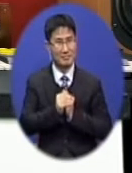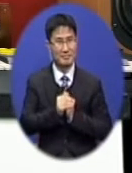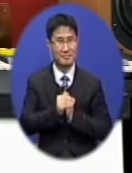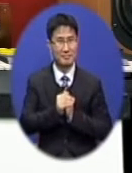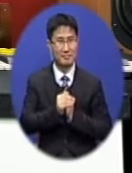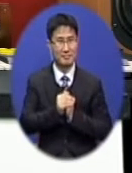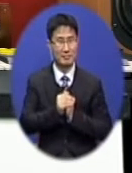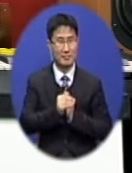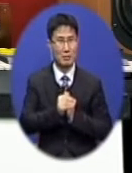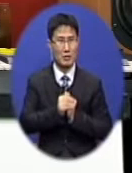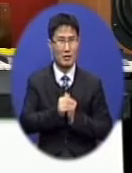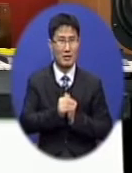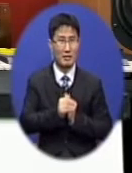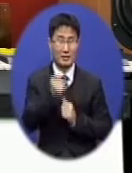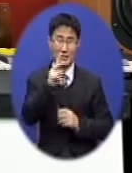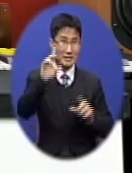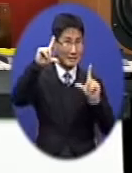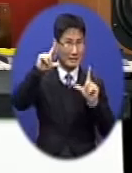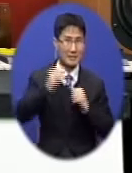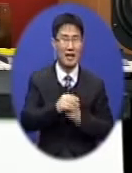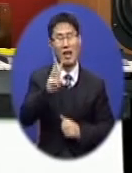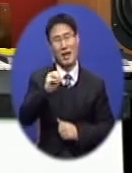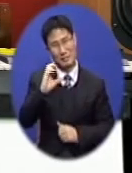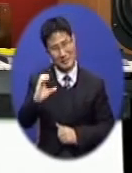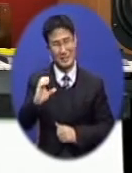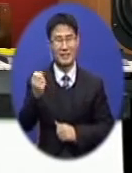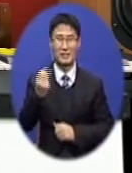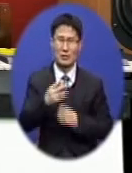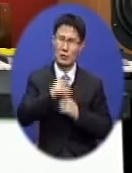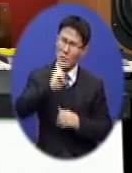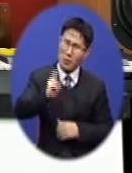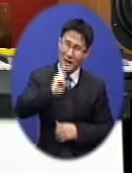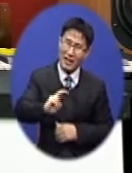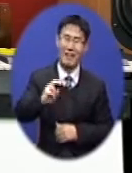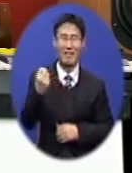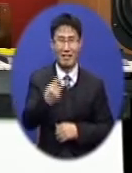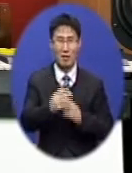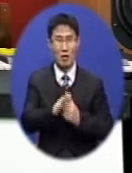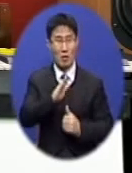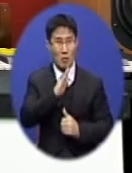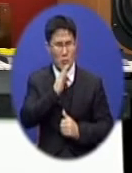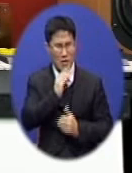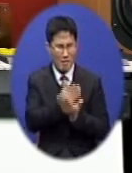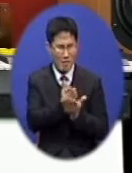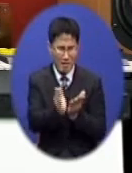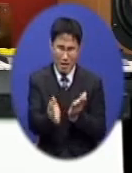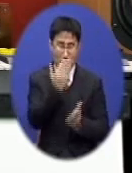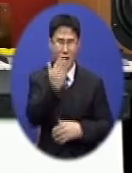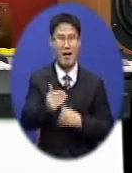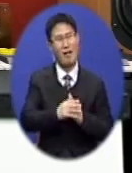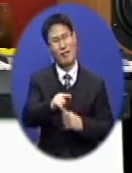뭐, 탤런트에다가, 만능 탤런트죠. MC면 MC, 노래면 노래. 정말 만능입니다.